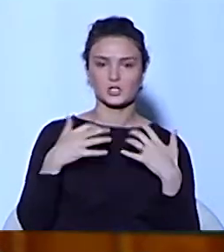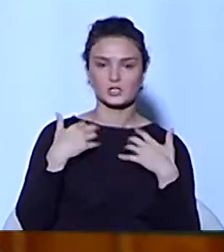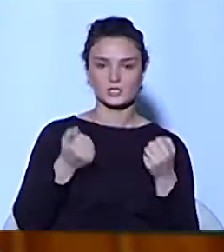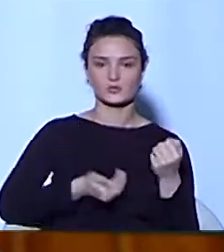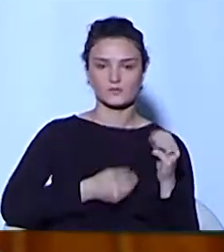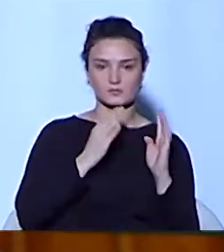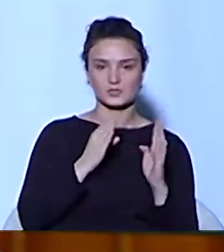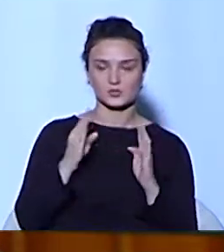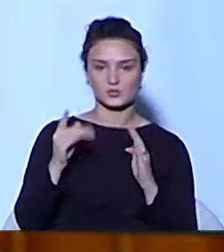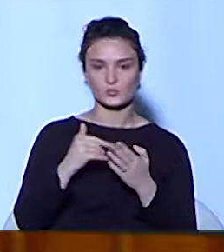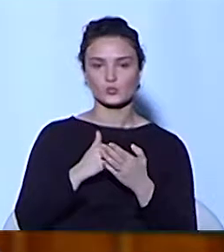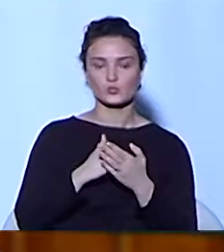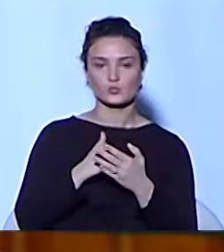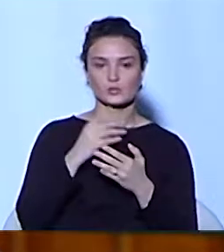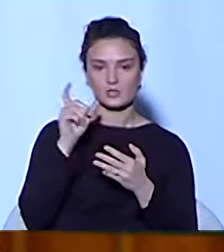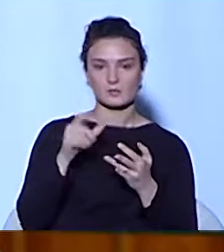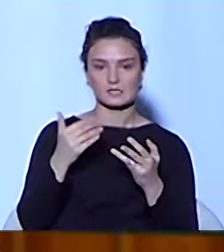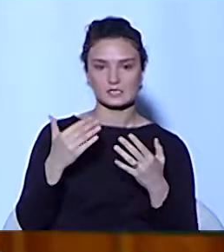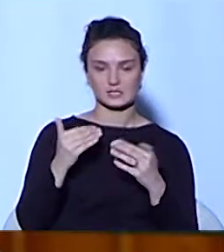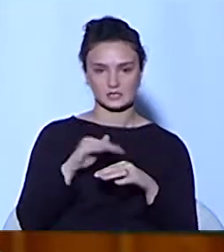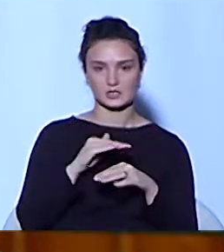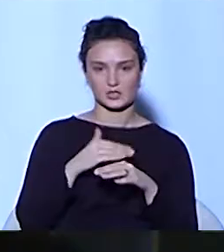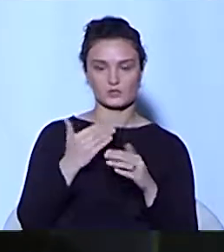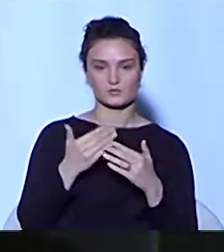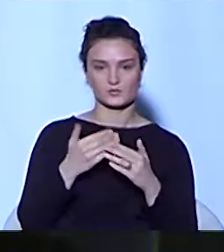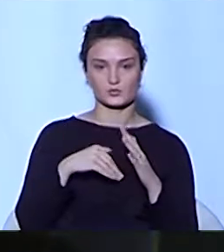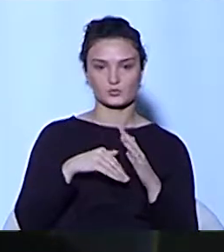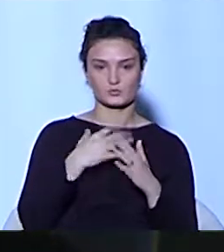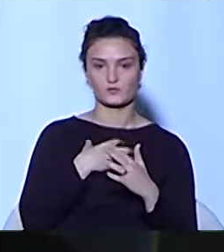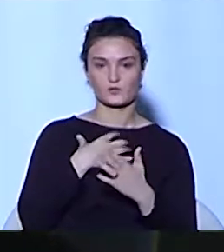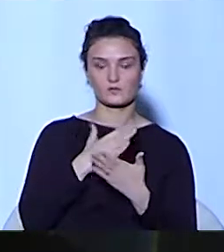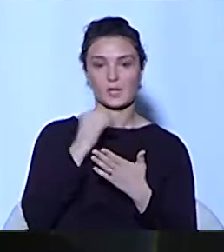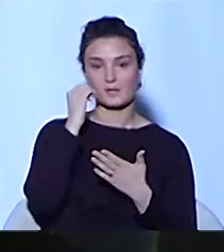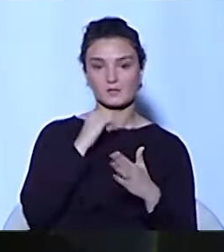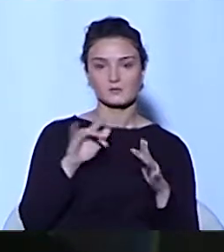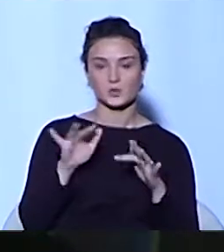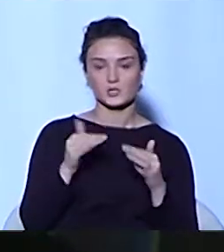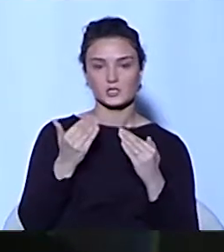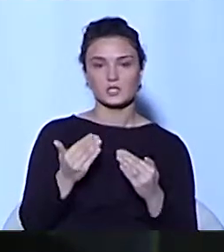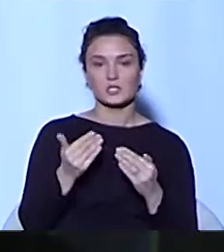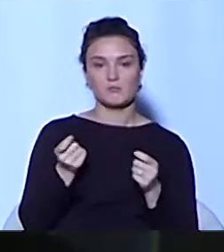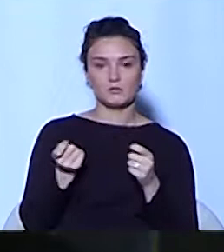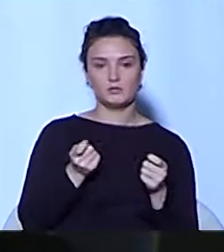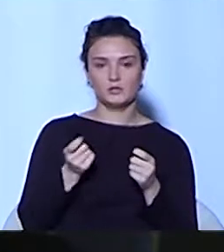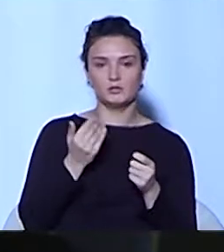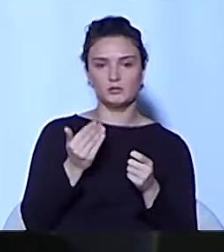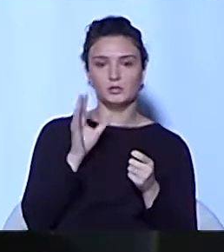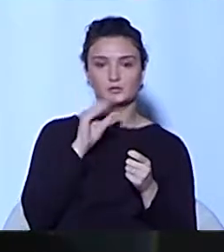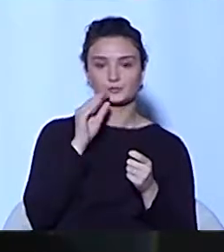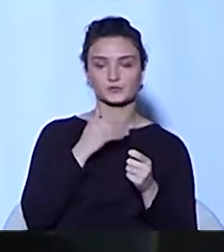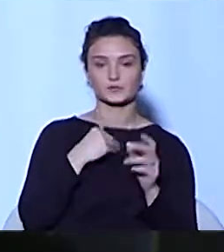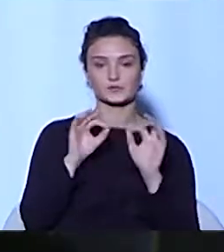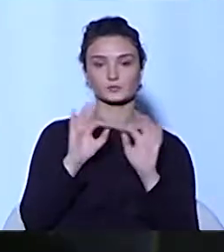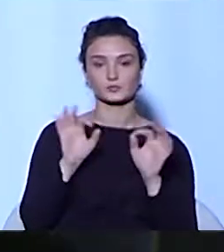წესს აქვს უზარმაზარი მნიშვნელობა ადამიანის დღეგრძელობისათვის. Და დაბერების პროცესის ეფექტურად მართვისათვის. Როდესაც